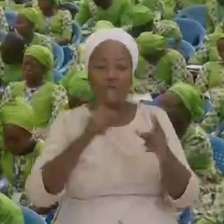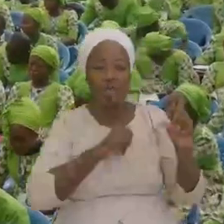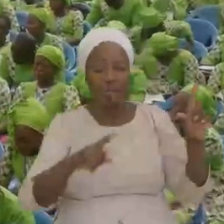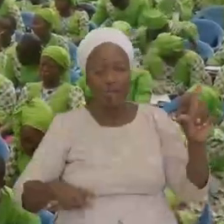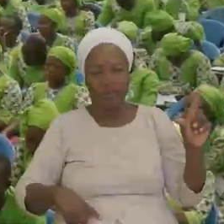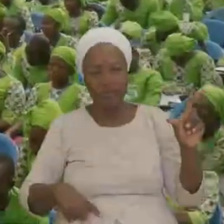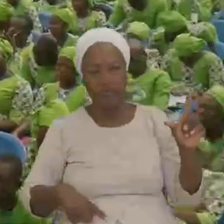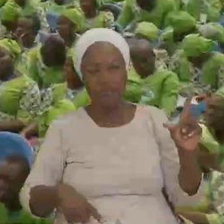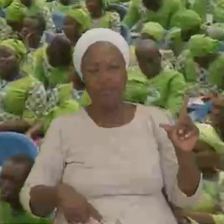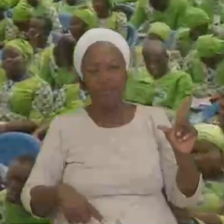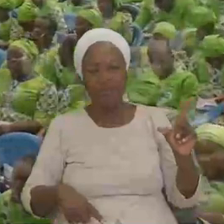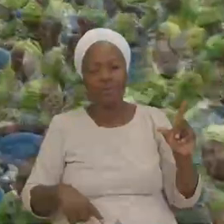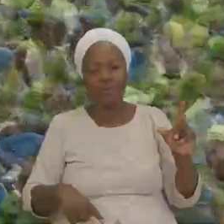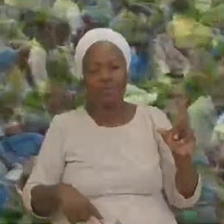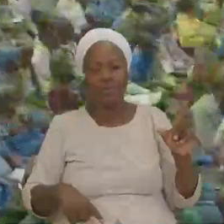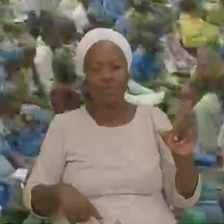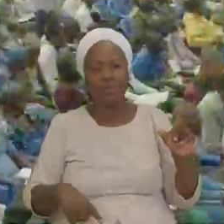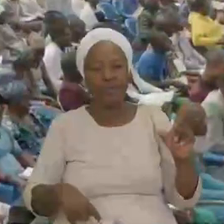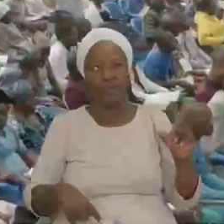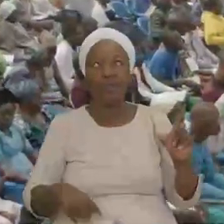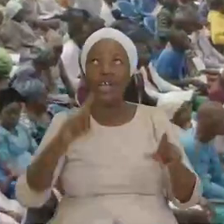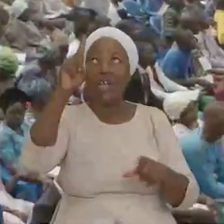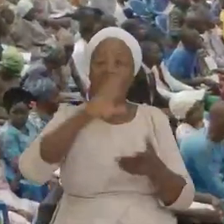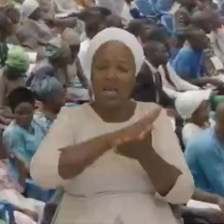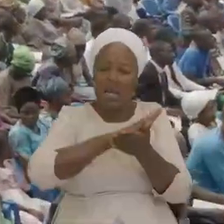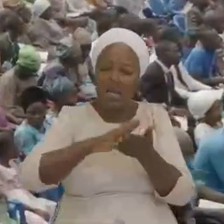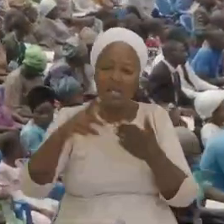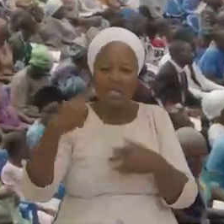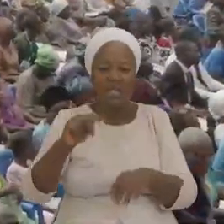pour que ton temple soit saint pour le Seigneur.